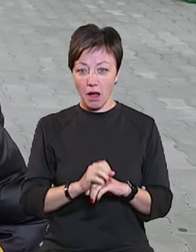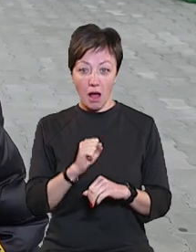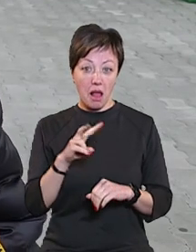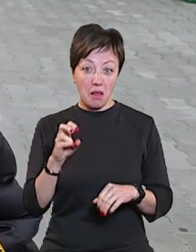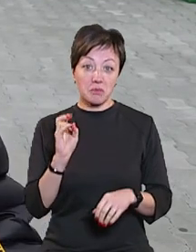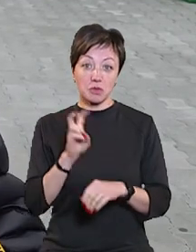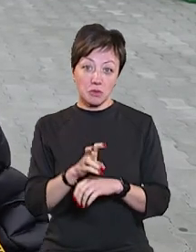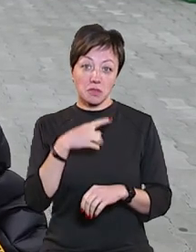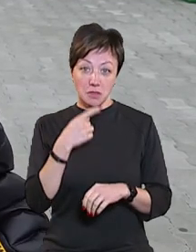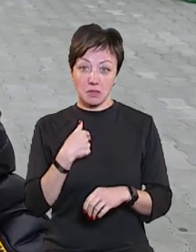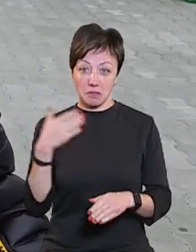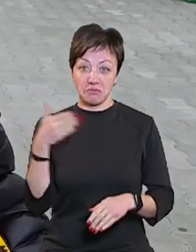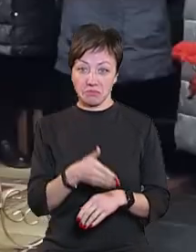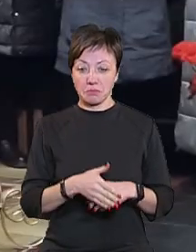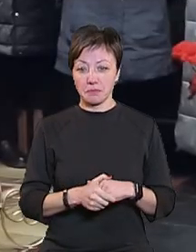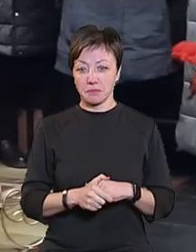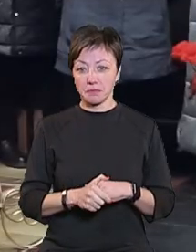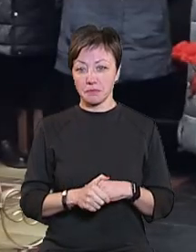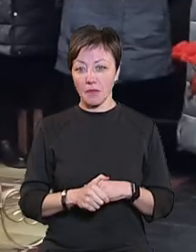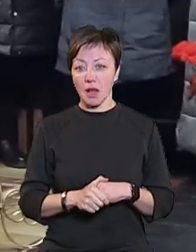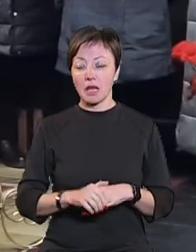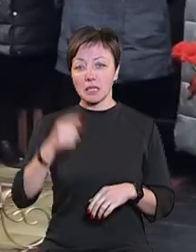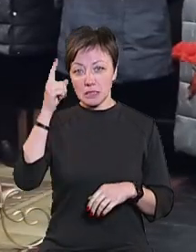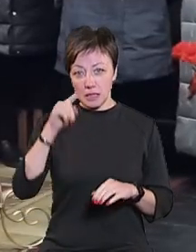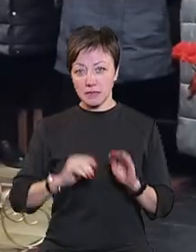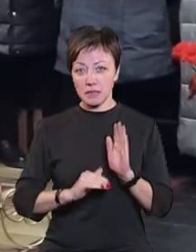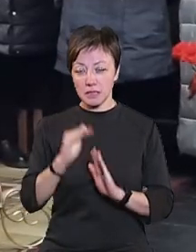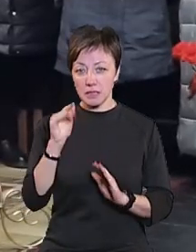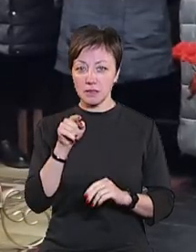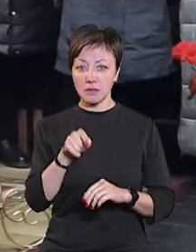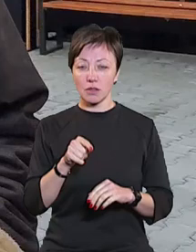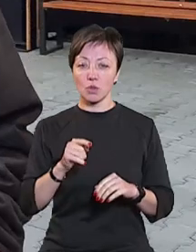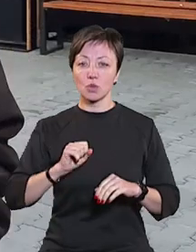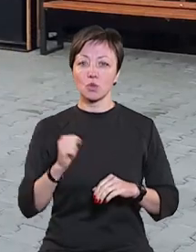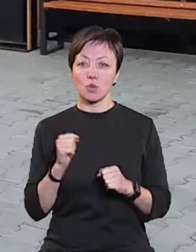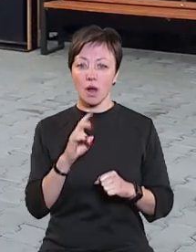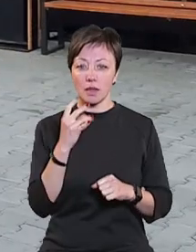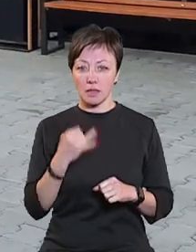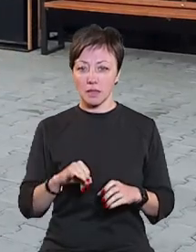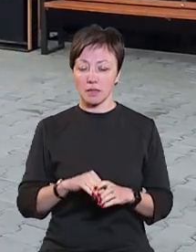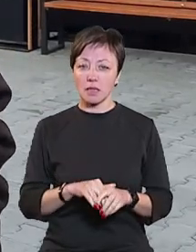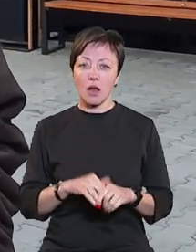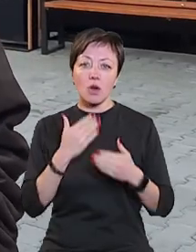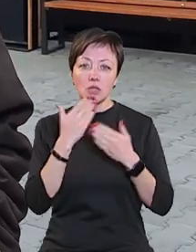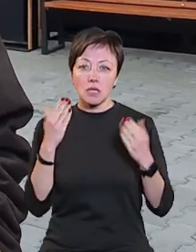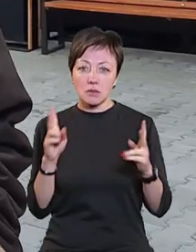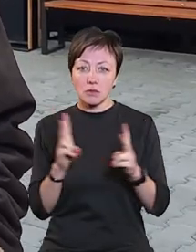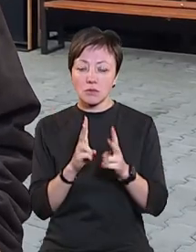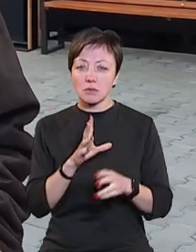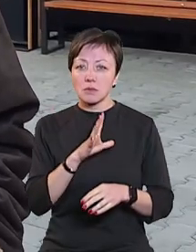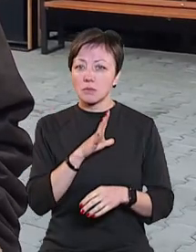він пішов і сказав, що я йду. І все. Знав з дитинства Андрія Войноловича його друг Андрій. Востаннє він бачився з